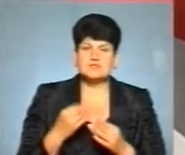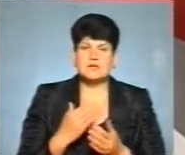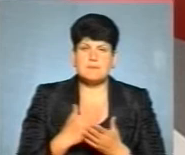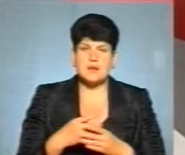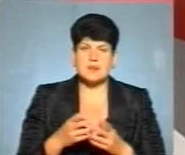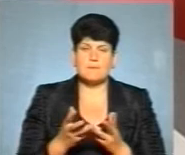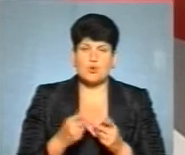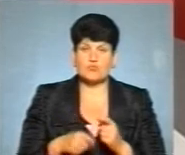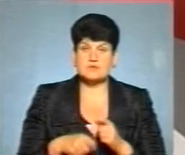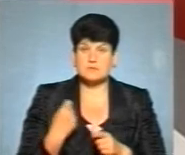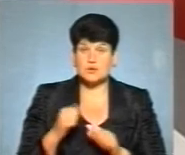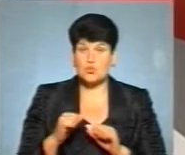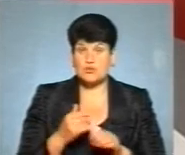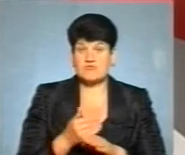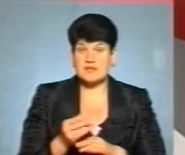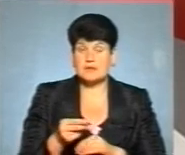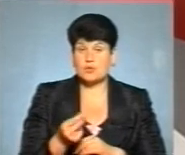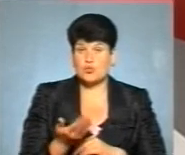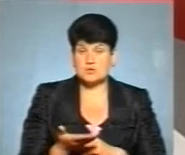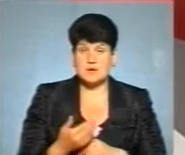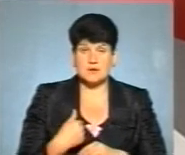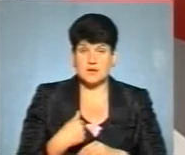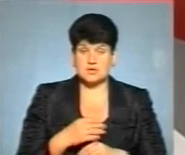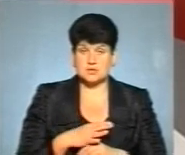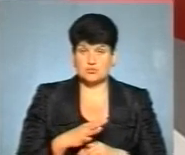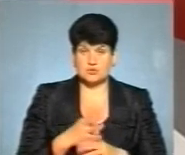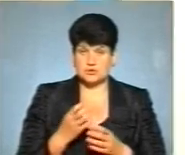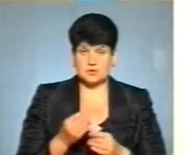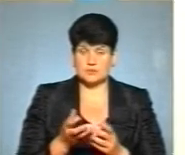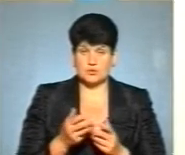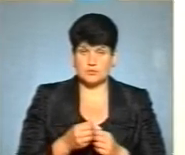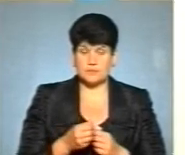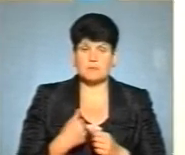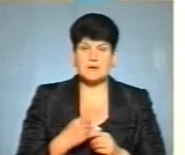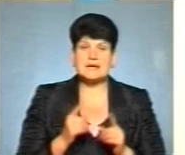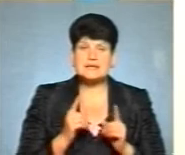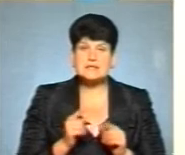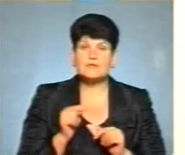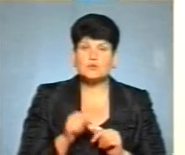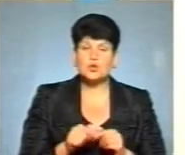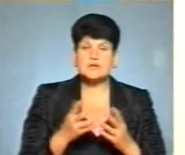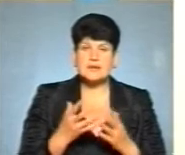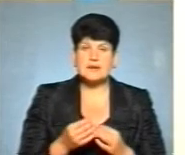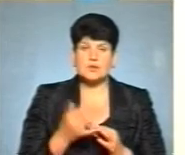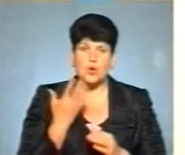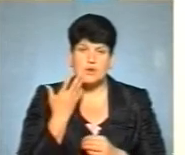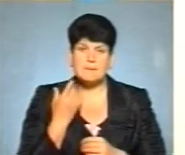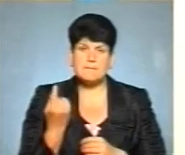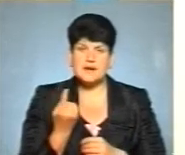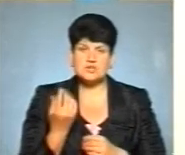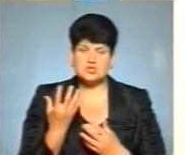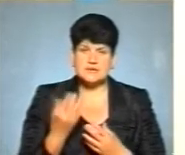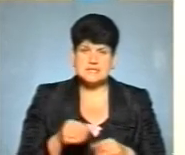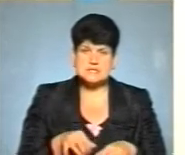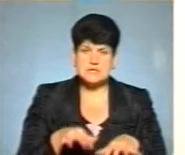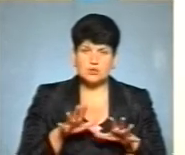збитки. В зв'язку з тим уряд виділив їм кошти. Тобто в нас ще не були на цей момент пораховані так, збитки, так, ми тільки в той день, коли в перший день затоплення